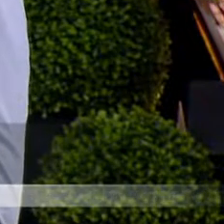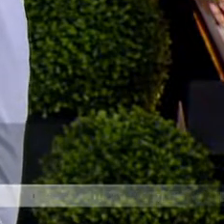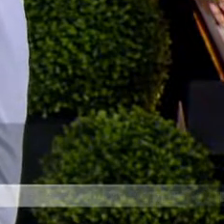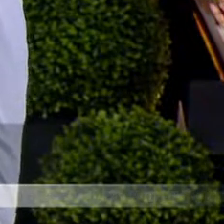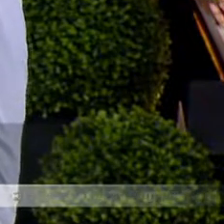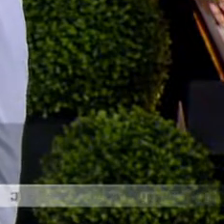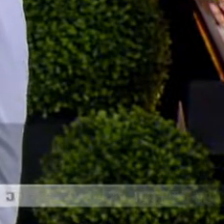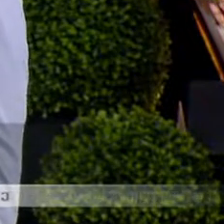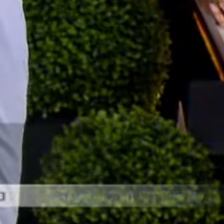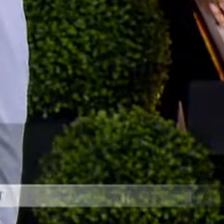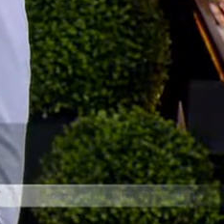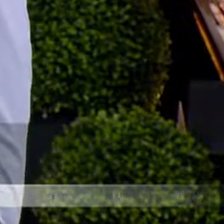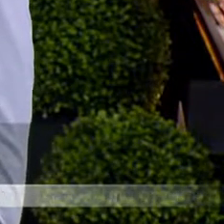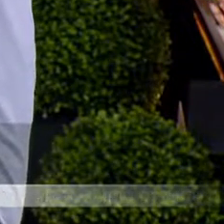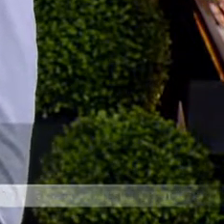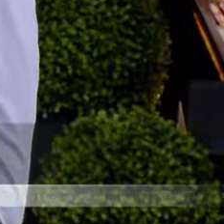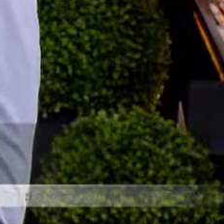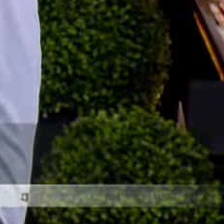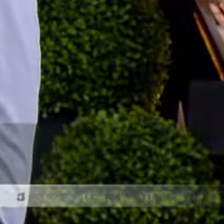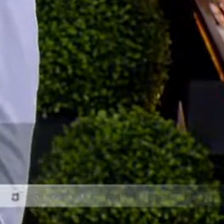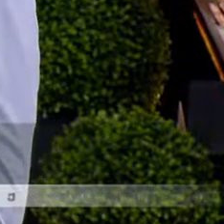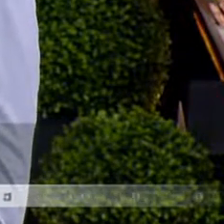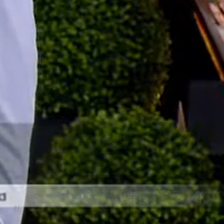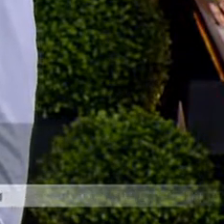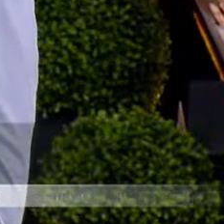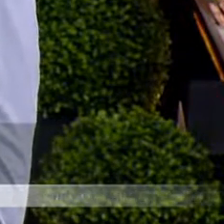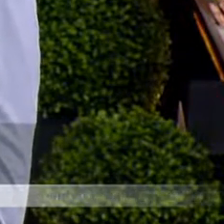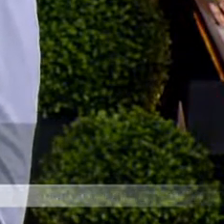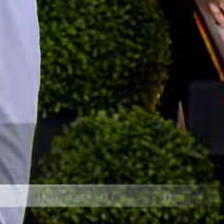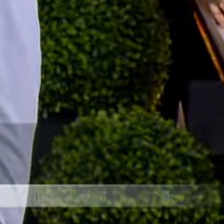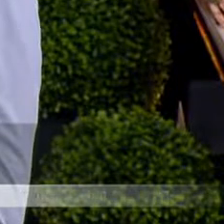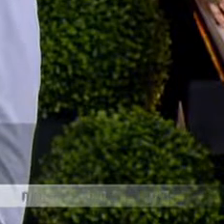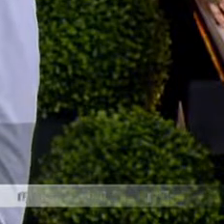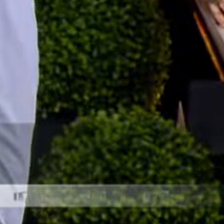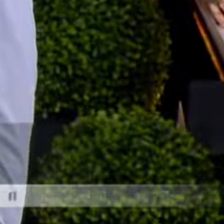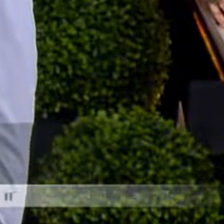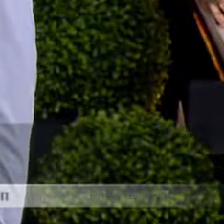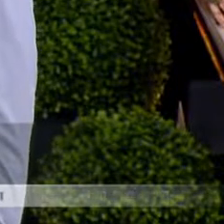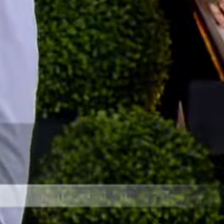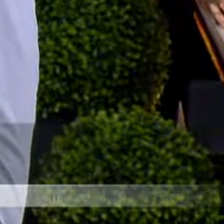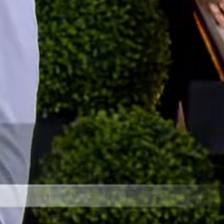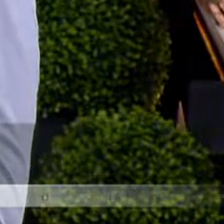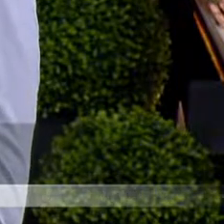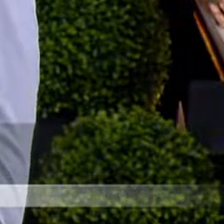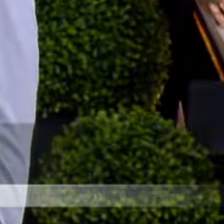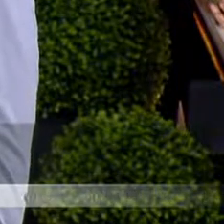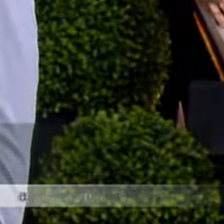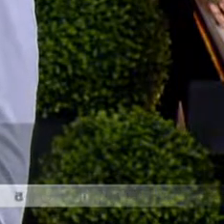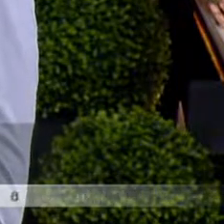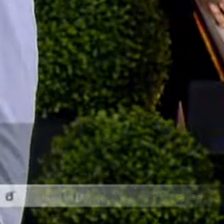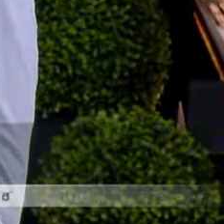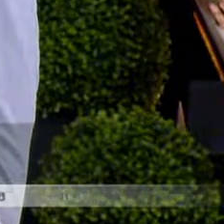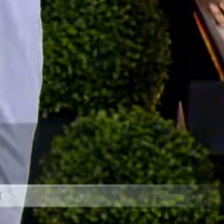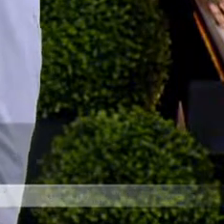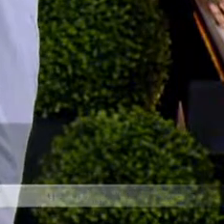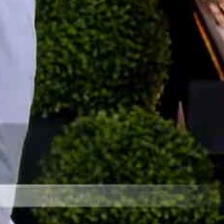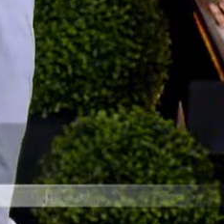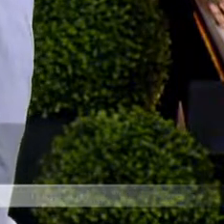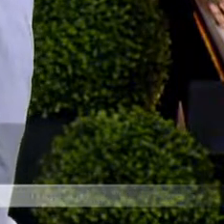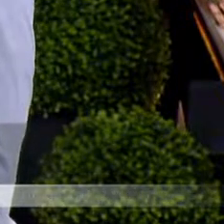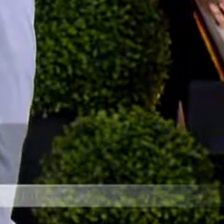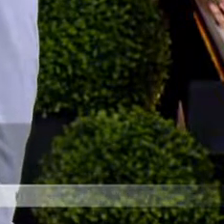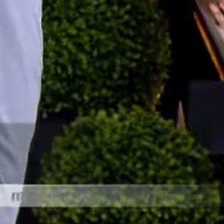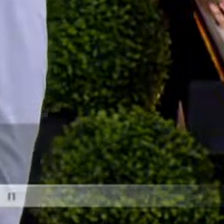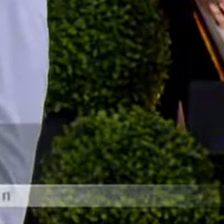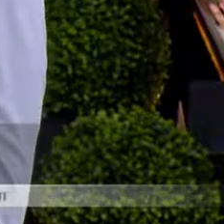მუცლად ყოფნის პერიოდში ხდება მუტაცია, ანუ ადამიანს, პაციენტს არ ყოლია ჰემოფილის გენის მტარებელი